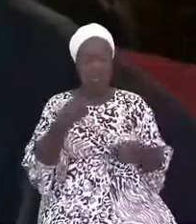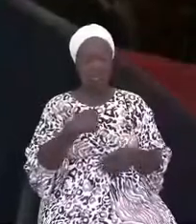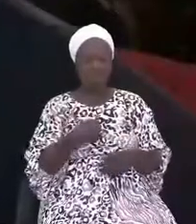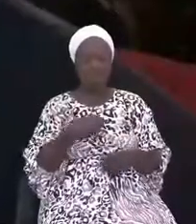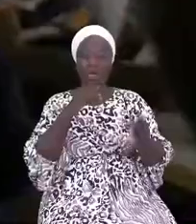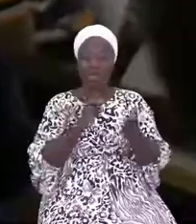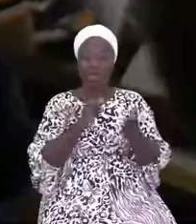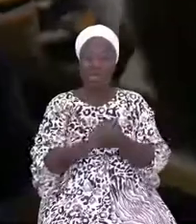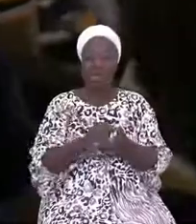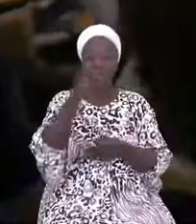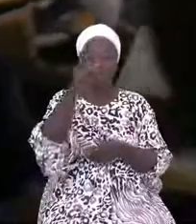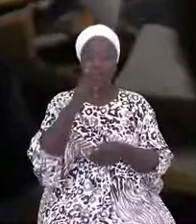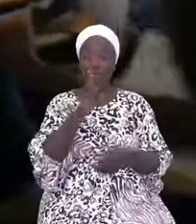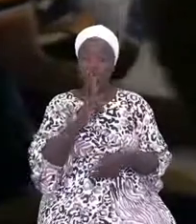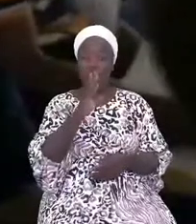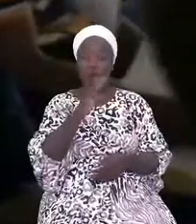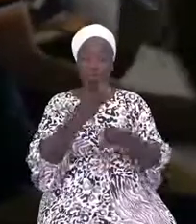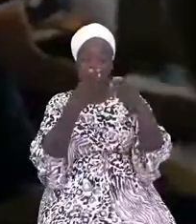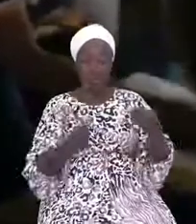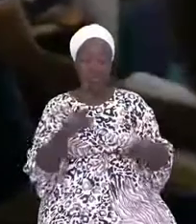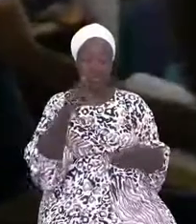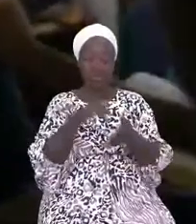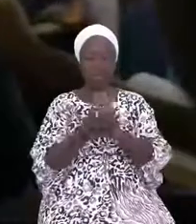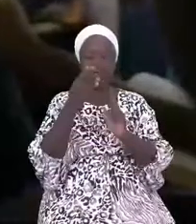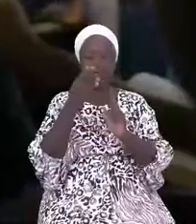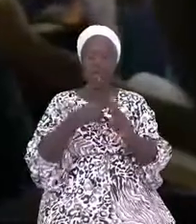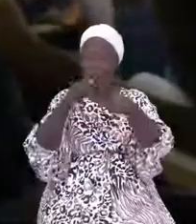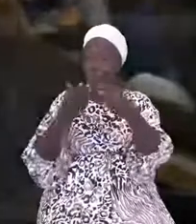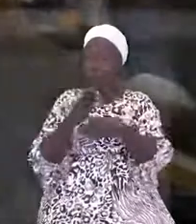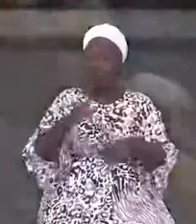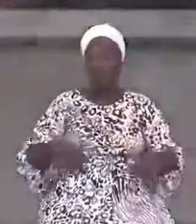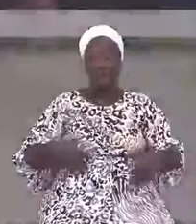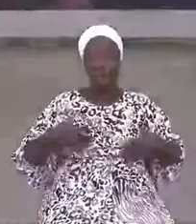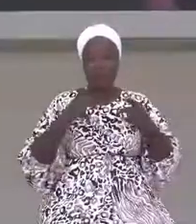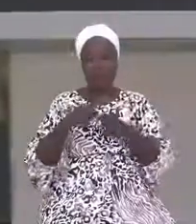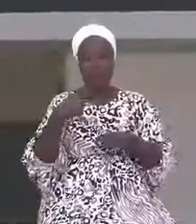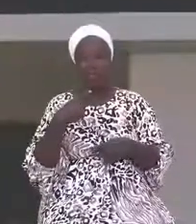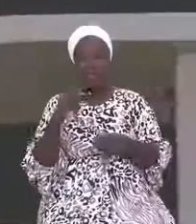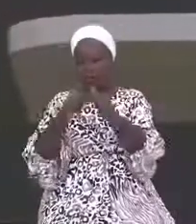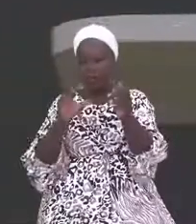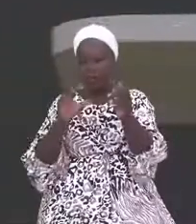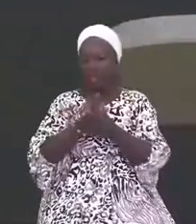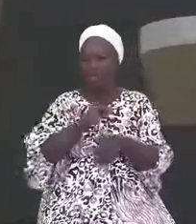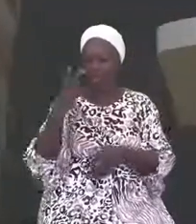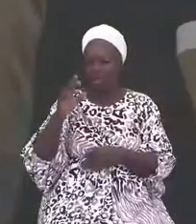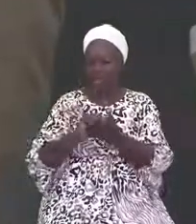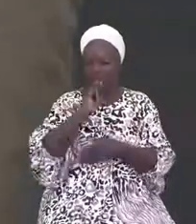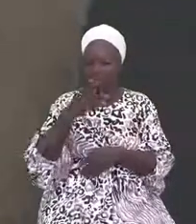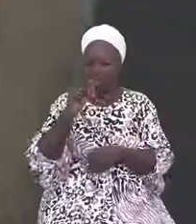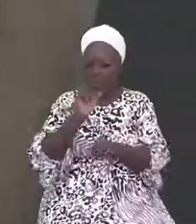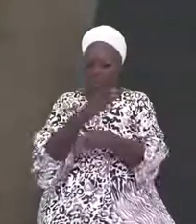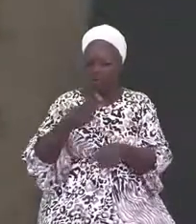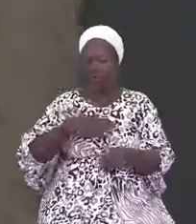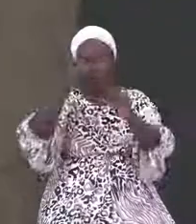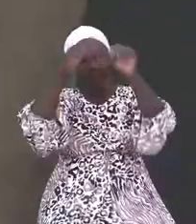va apaiser ton cœur. Tu passes par la vie et tu dis, oh, tout ce que je vois, c'est ça, c'est l'œuvre de mon Père.